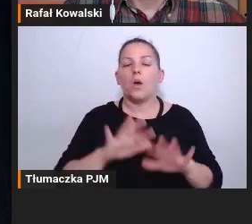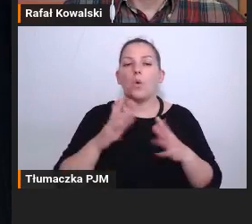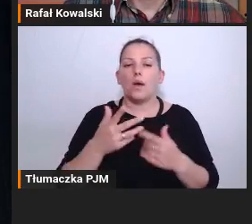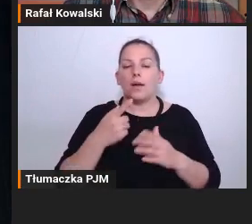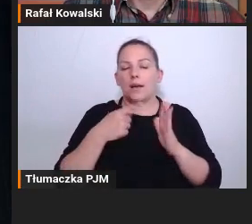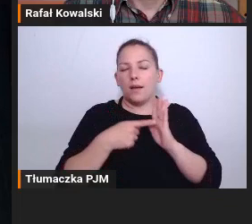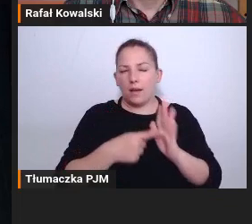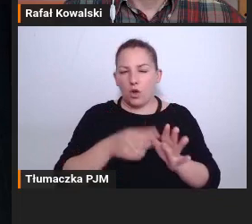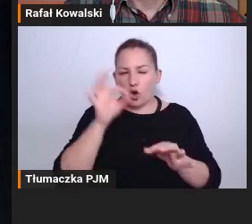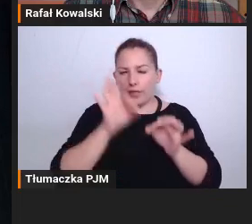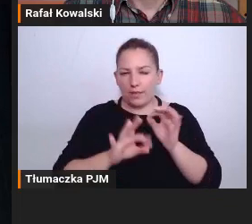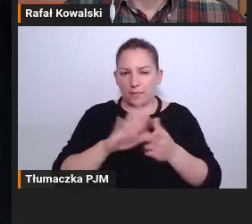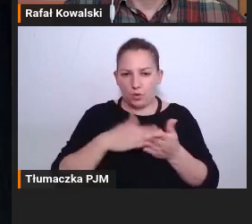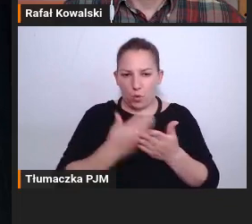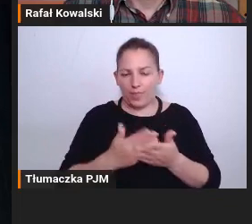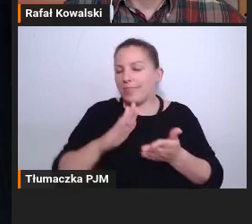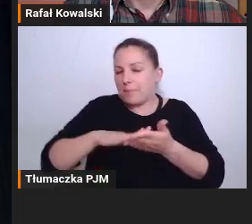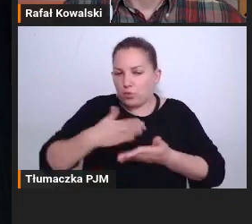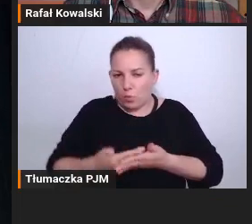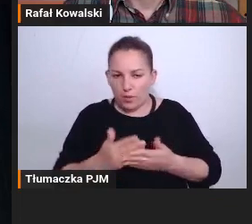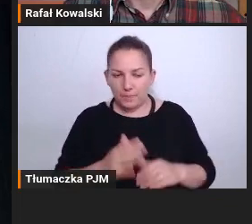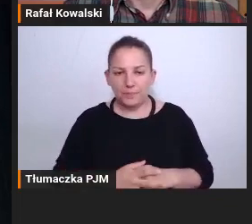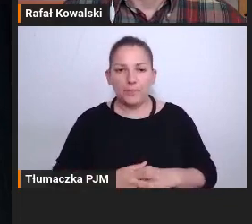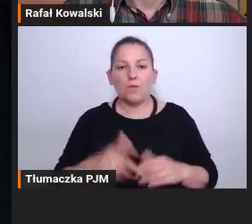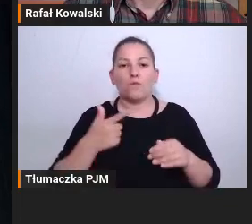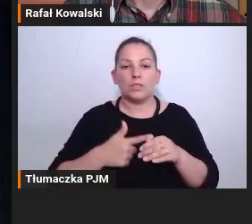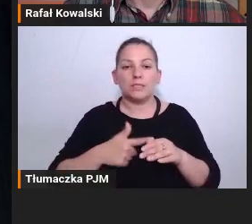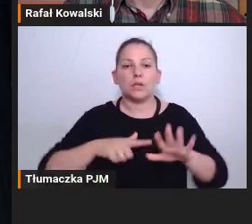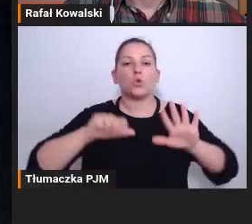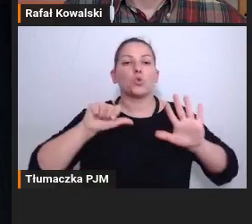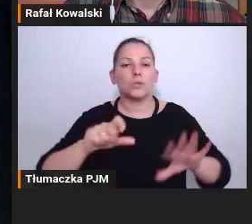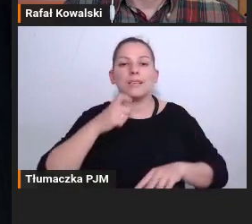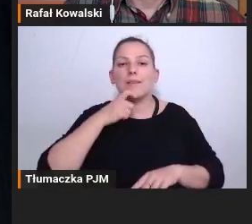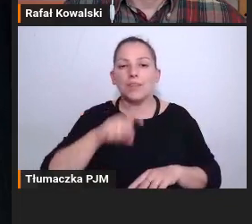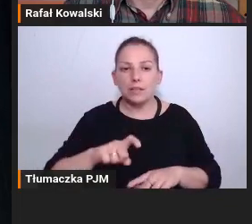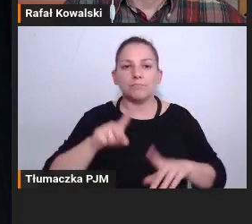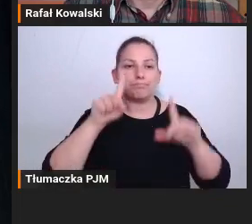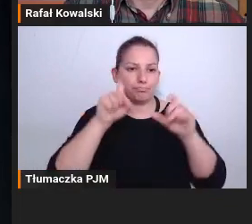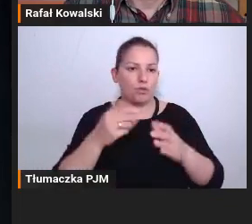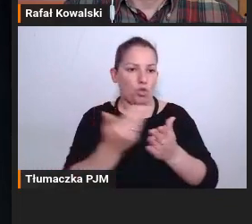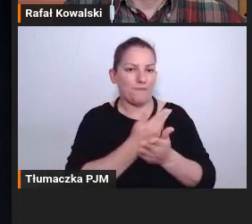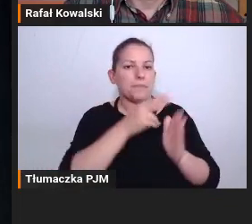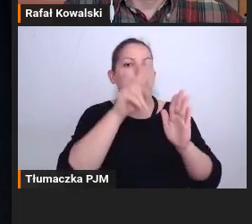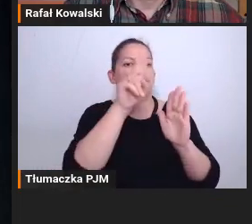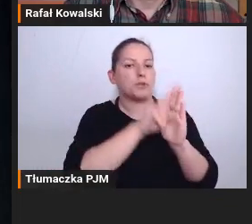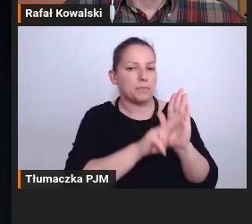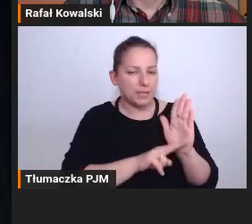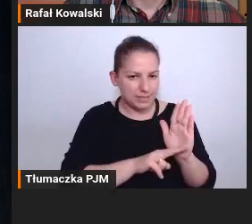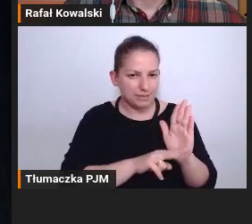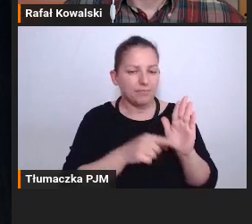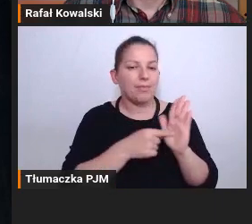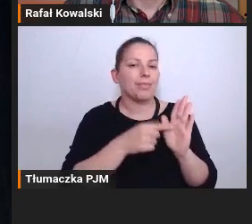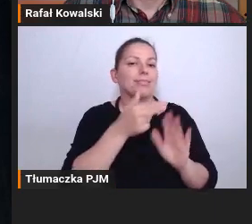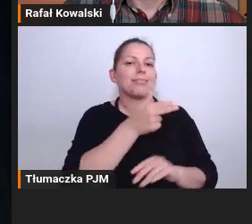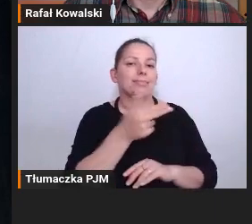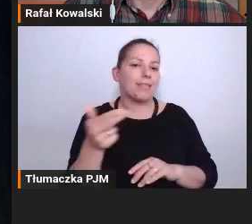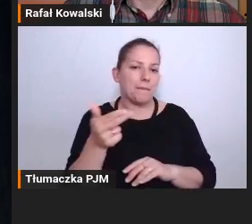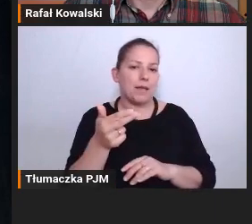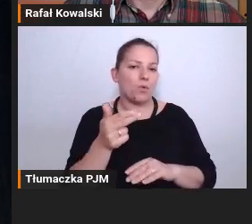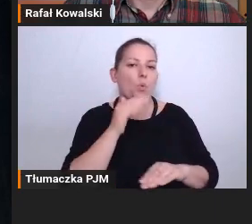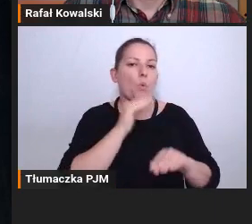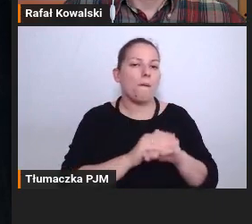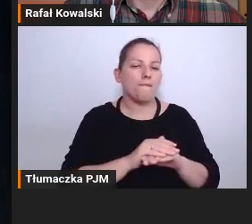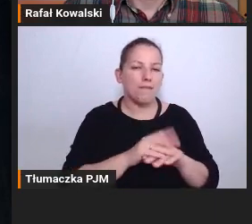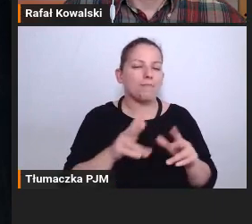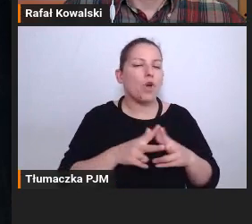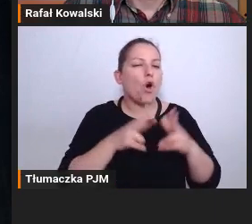to na konkretnych przykładach. Na przykład 26 kwietnia weszły nam przepisy dotyczące umowy na